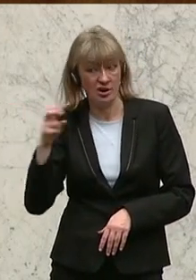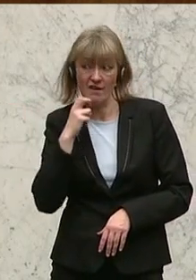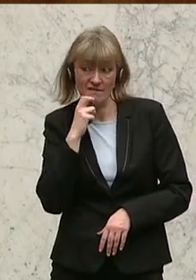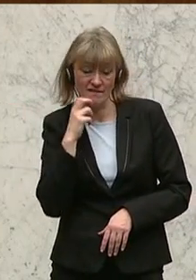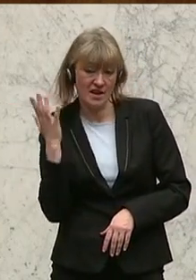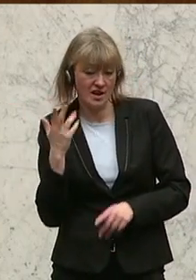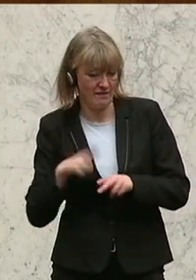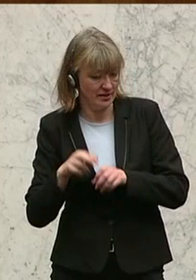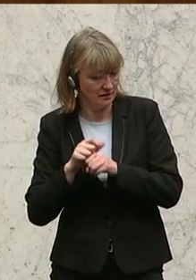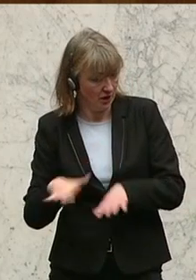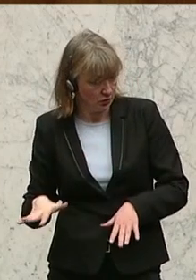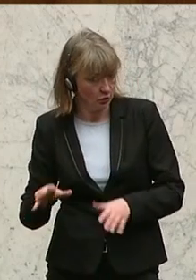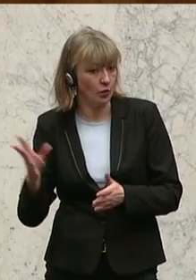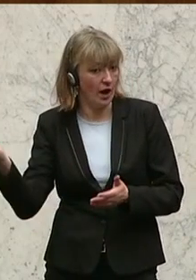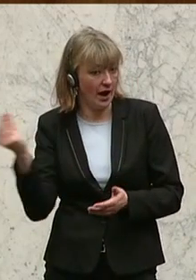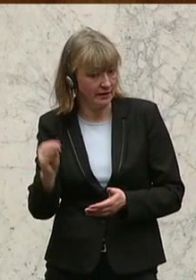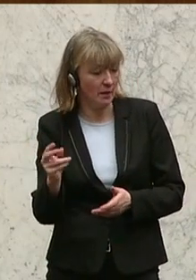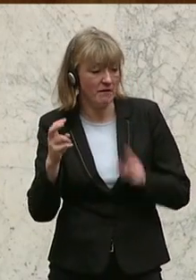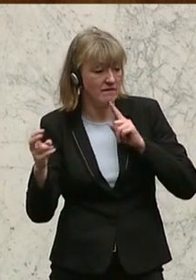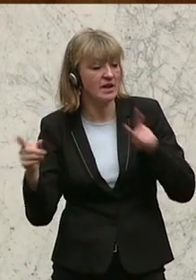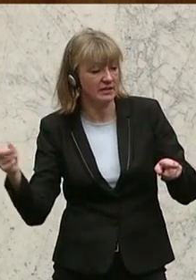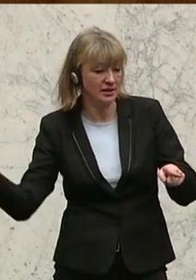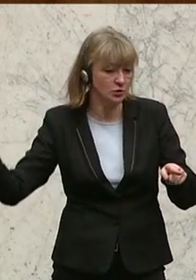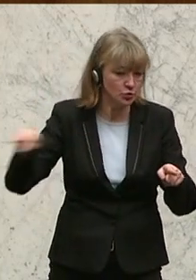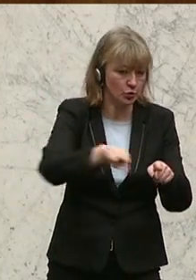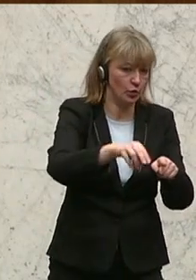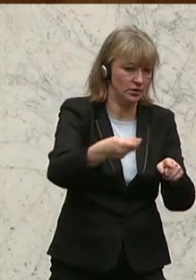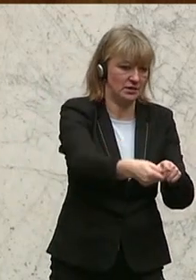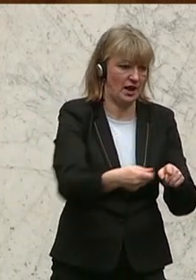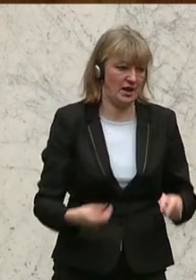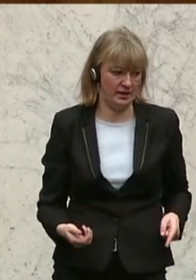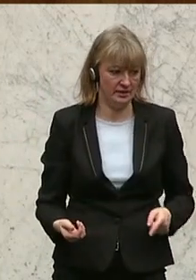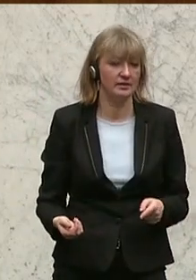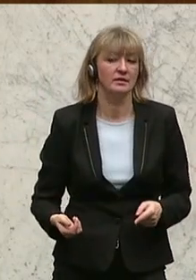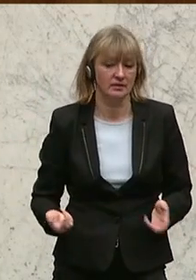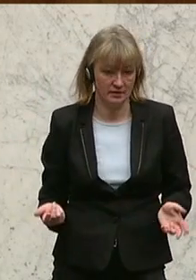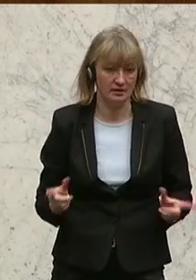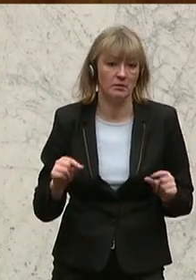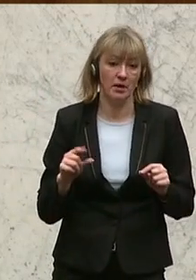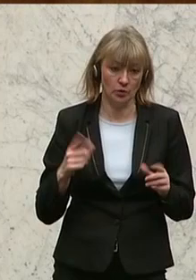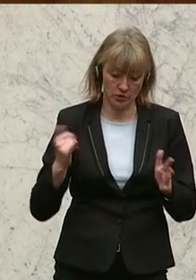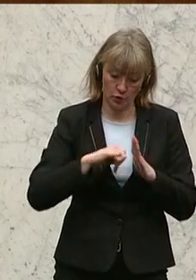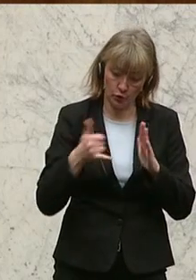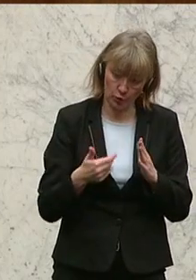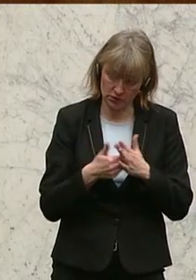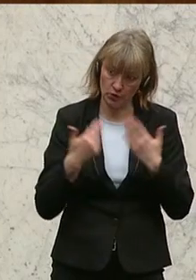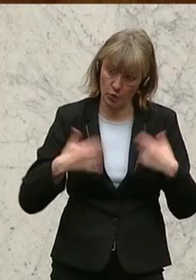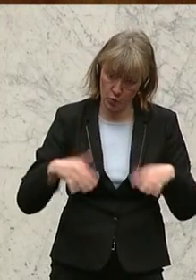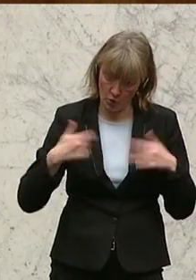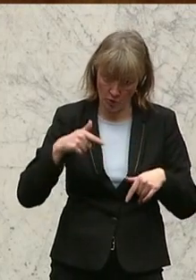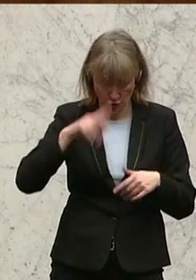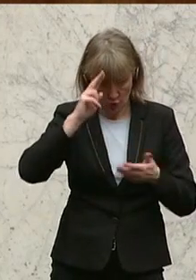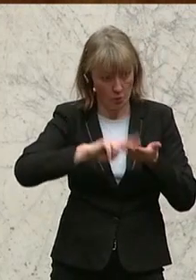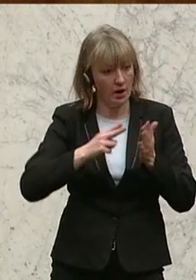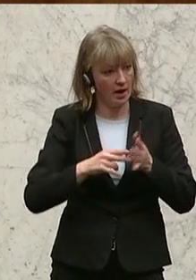es die Infrastrukturabgabe einführt, rückerstatten. Da werden Sie sich ordentliche juristische Konzepte einfallen lassen